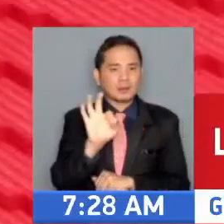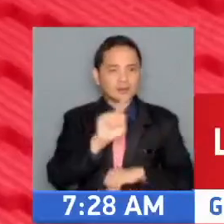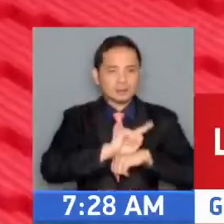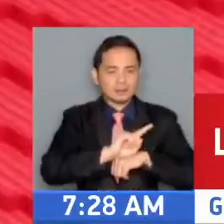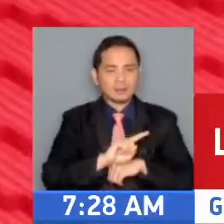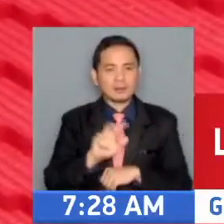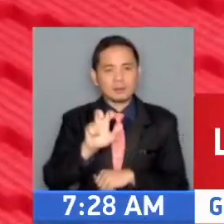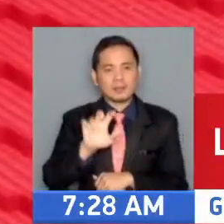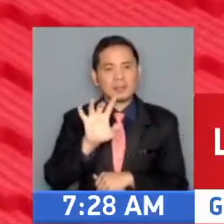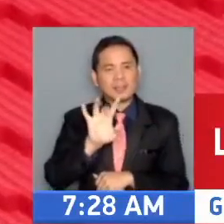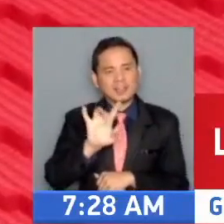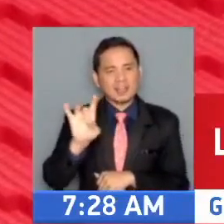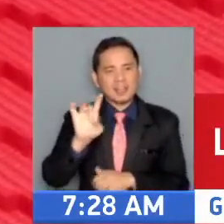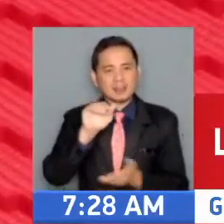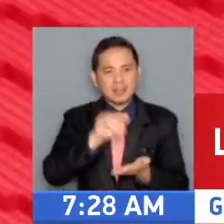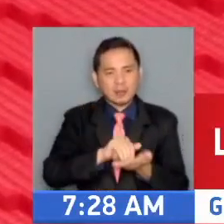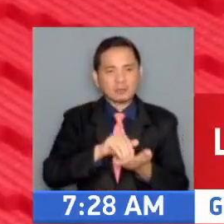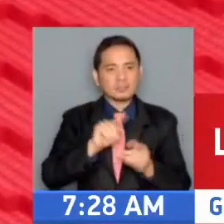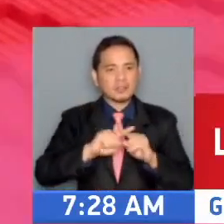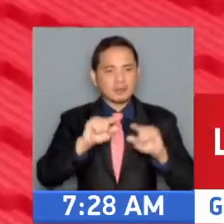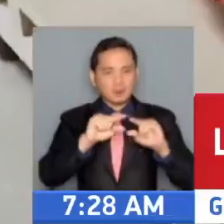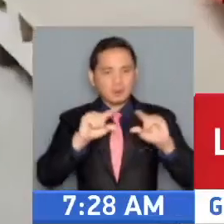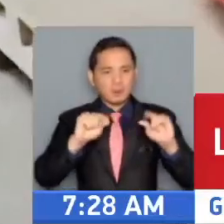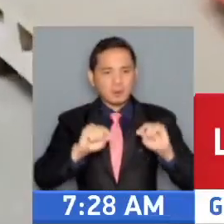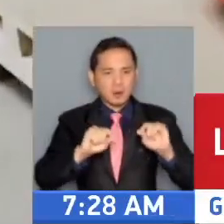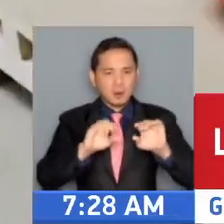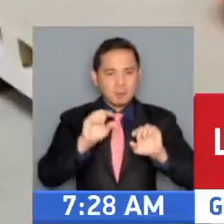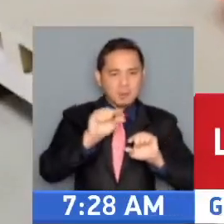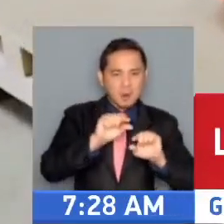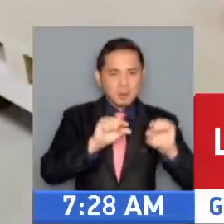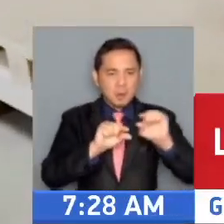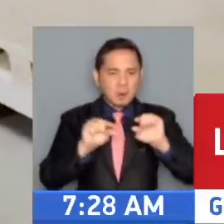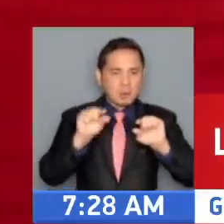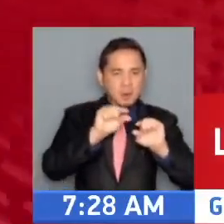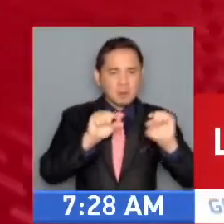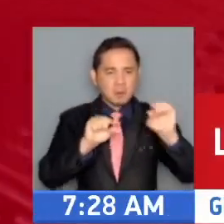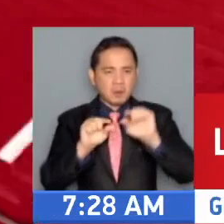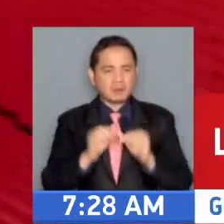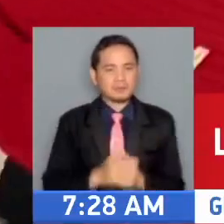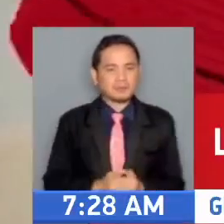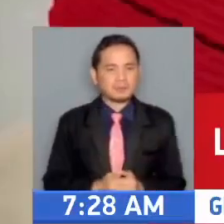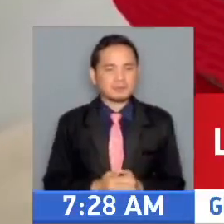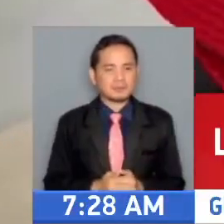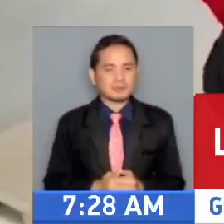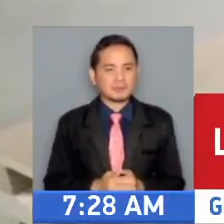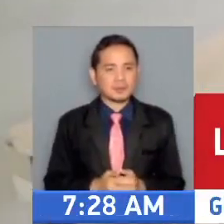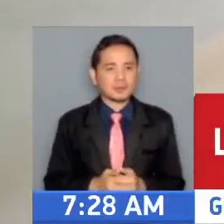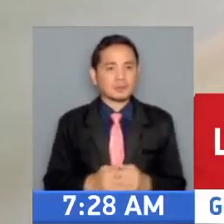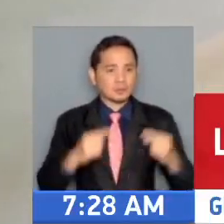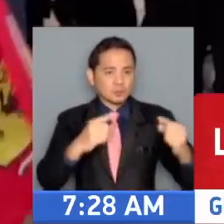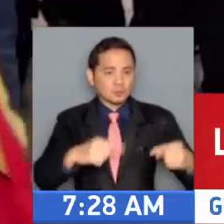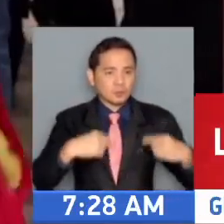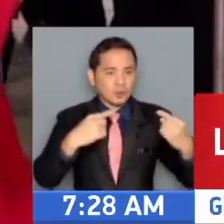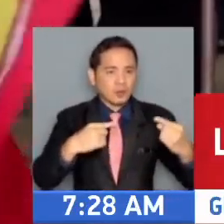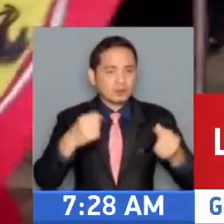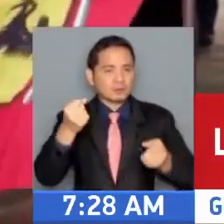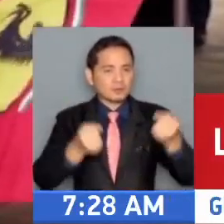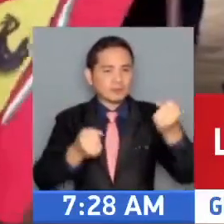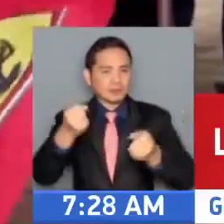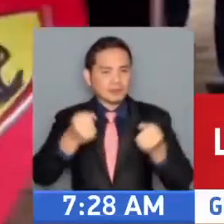383,610 na building toy bricks. Tanging ang mga gulong at manibela ng mismong sasakyan ang ginamit na original parts.